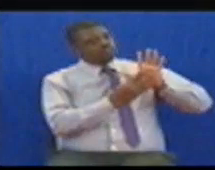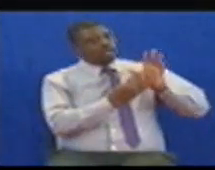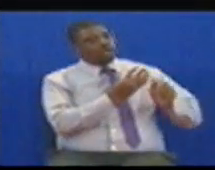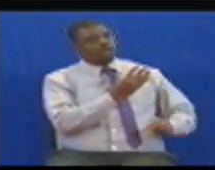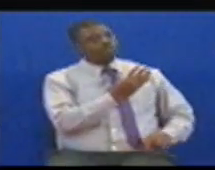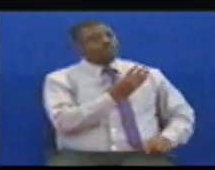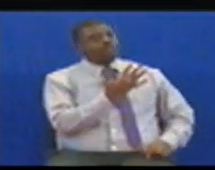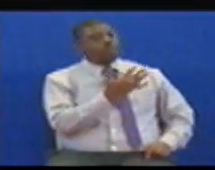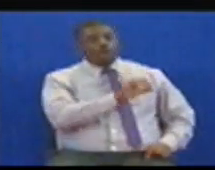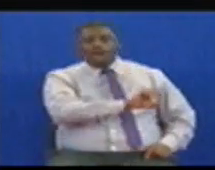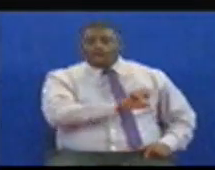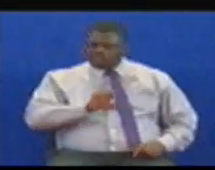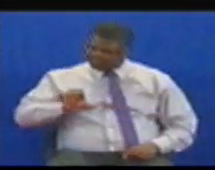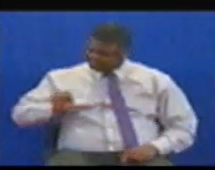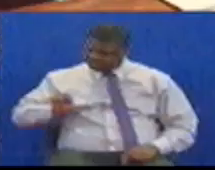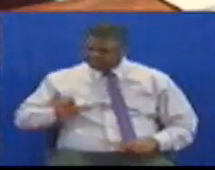1,445,945,000.